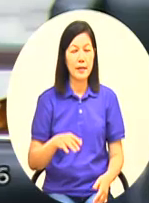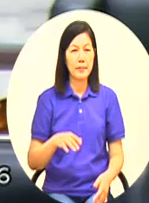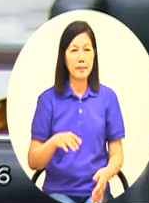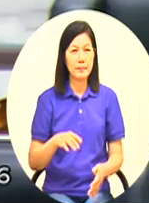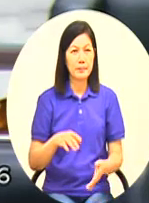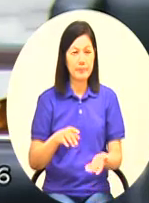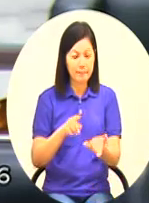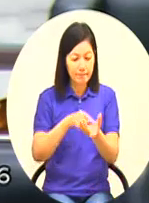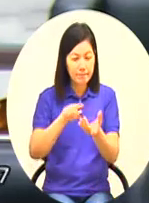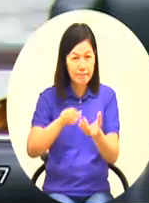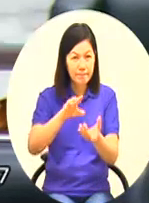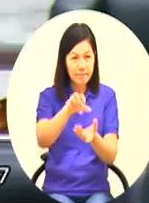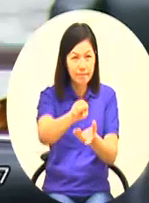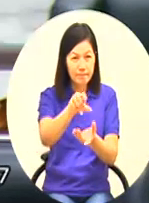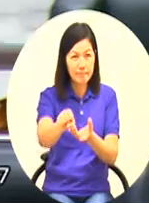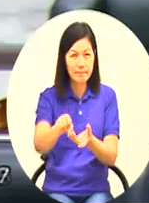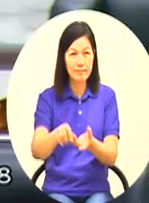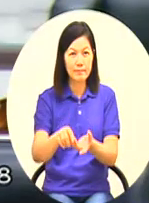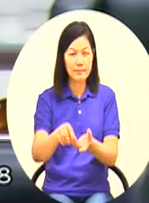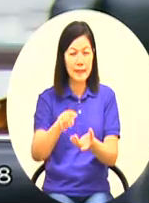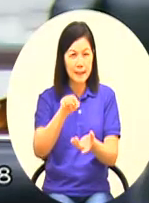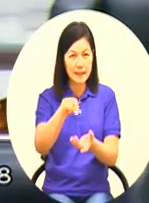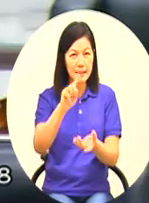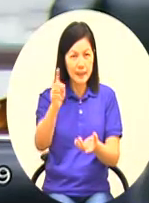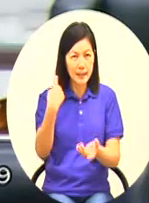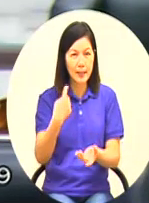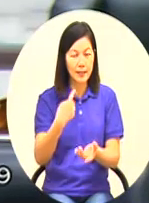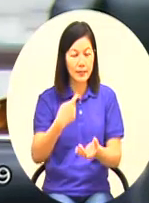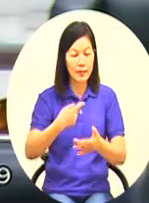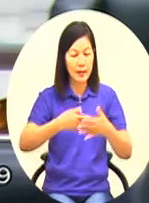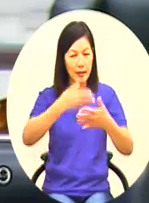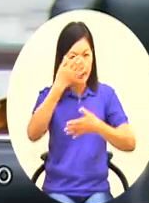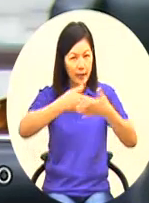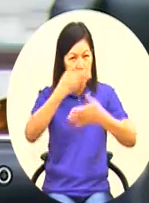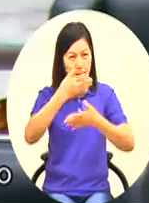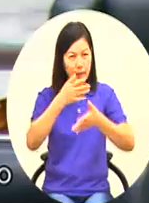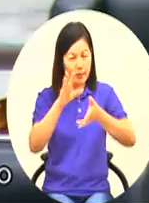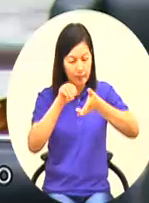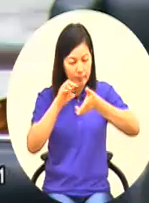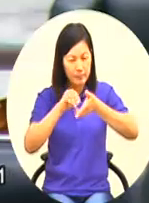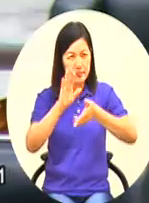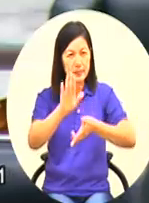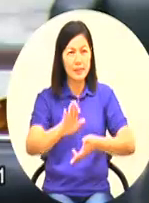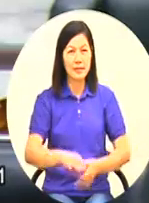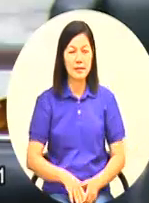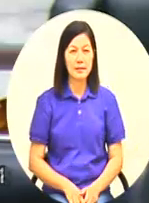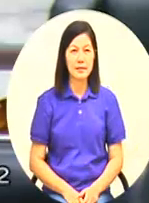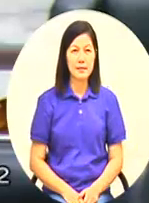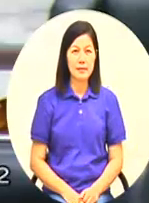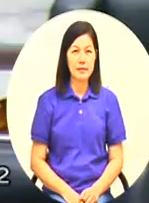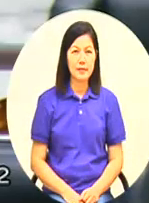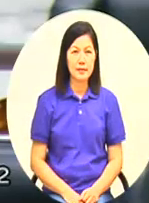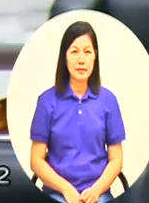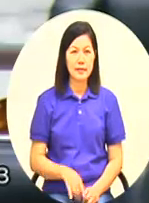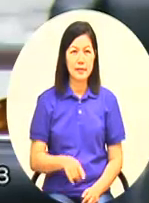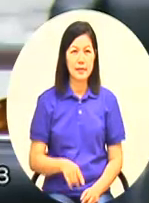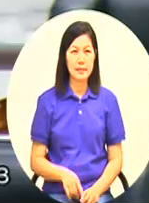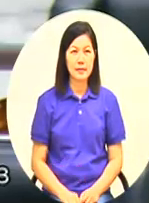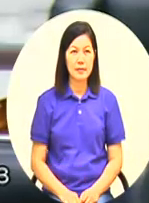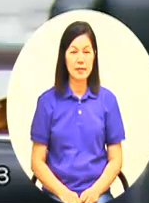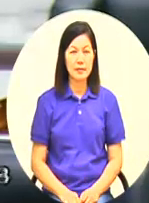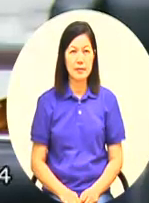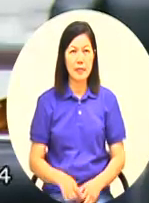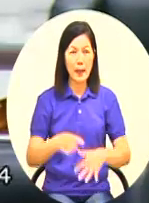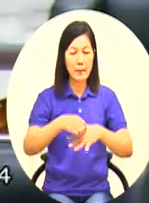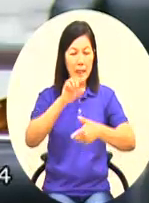的诶元素来拍这个微电影哦。那本席因为它这里有那个皮卡丘的卡